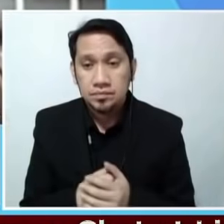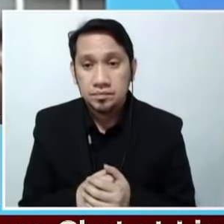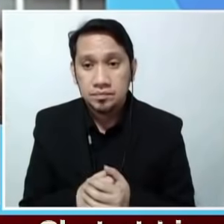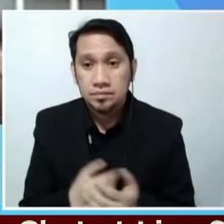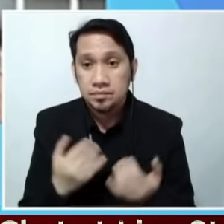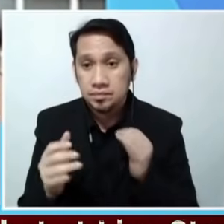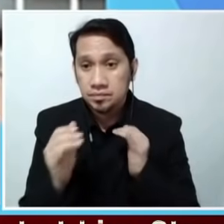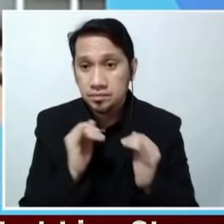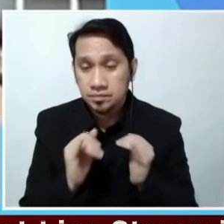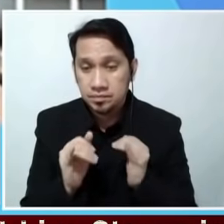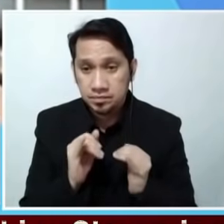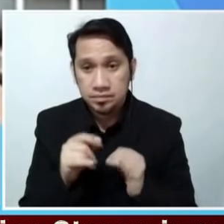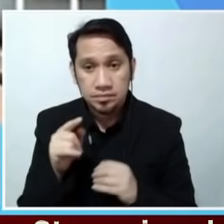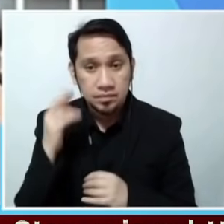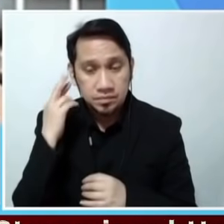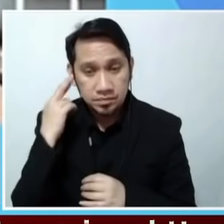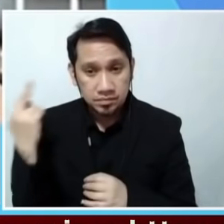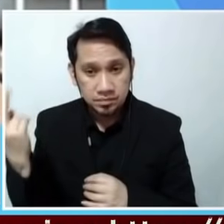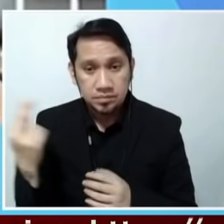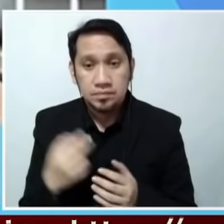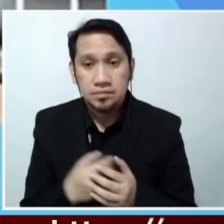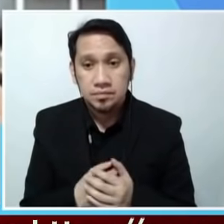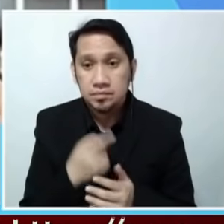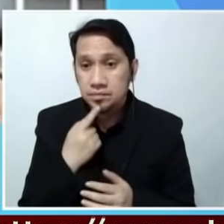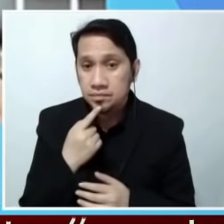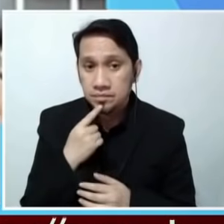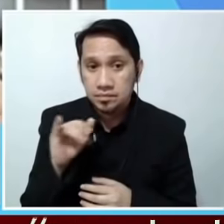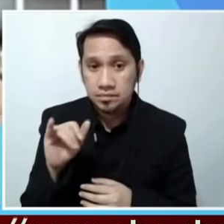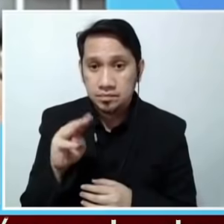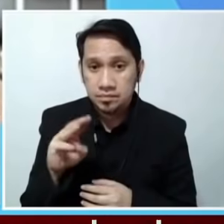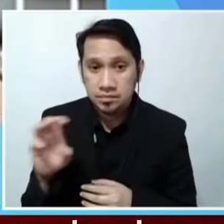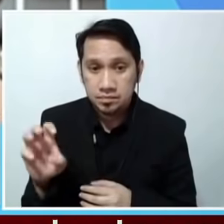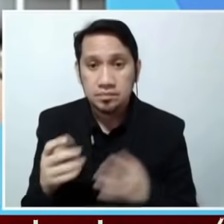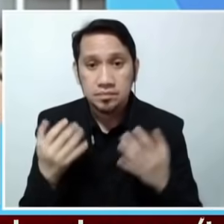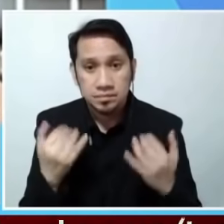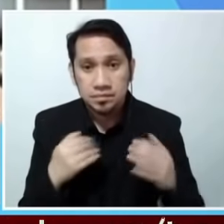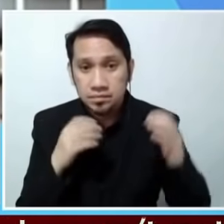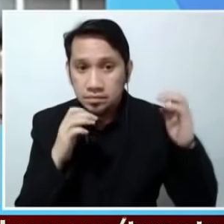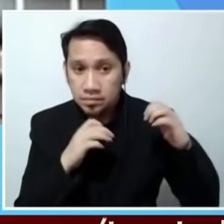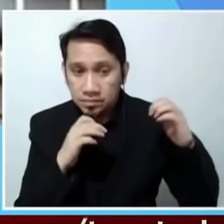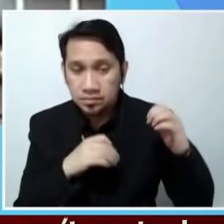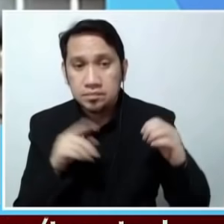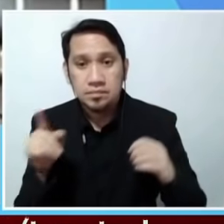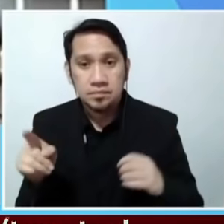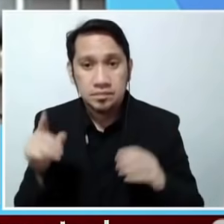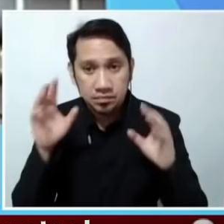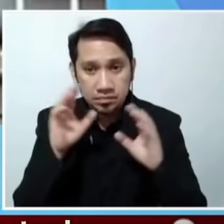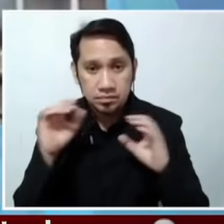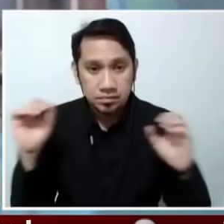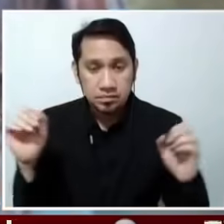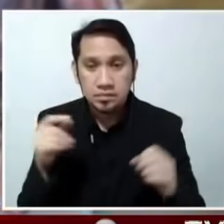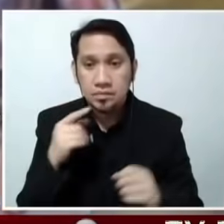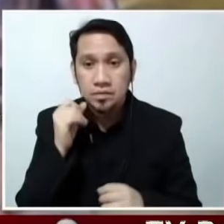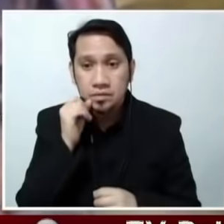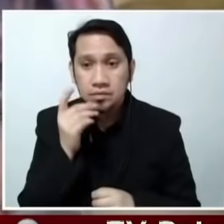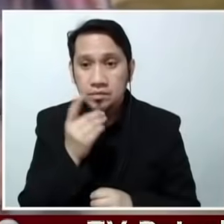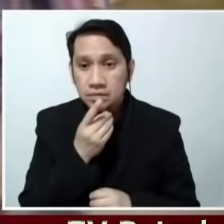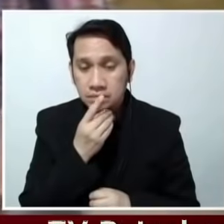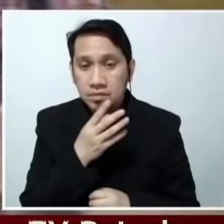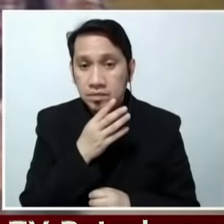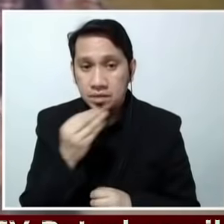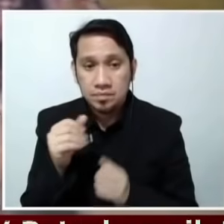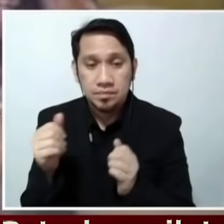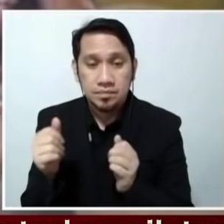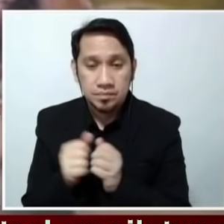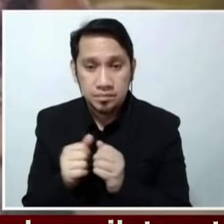ng teleradyo, sinabi ni Senador Amy Marcos na inasahan nilang tatakbo sa pagkapangulo si Mayor Sara at katandem